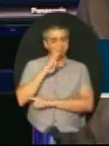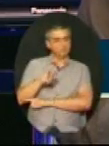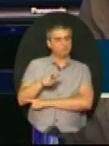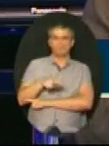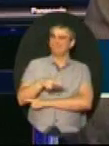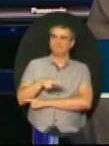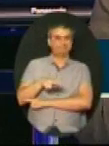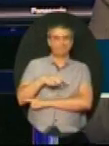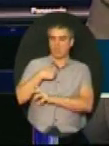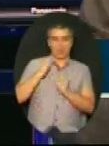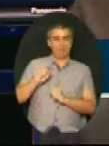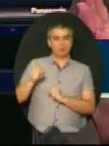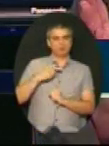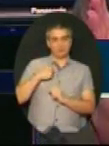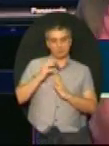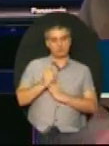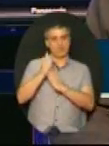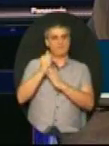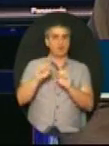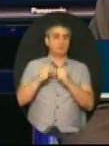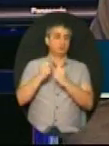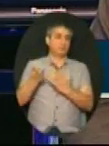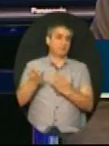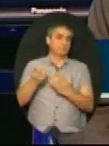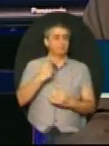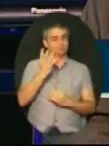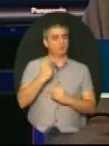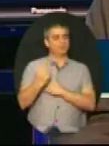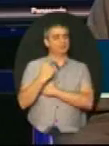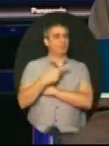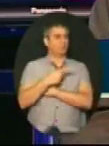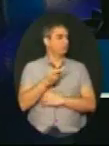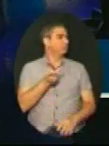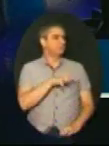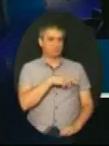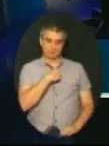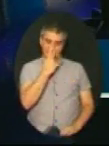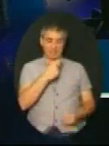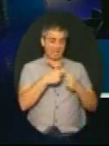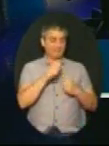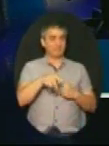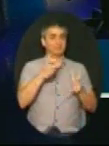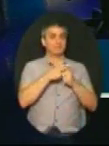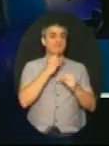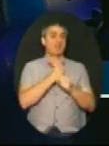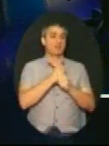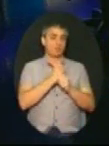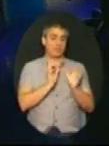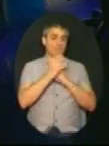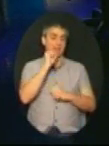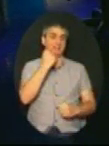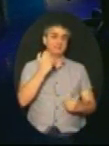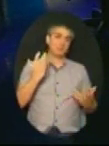ואומרים, לא בטוח שזה מי שיכול להוביל אותנו דרך משברים. מישהו סמכותי. מצד שני, אם נראה את חברי הכנסת של מפלגת העבודה, המחנה